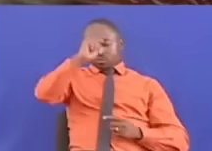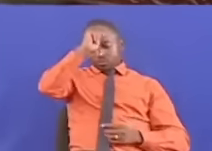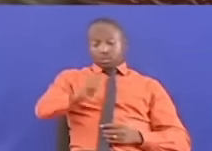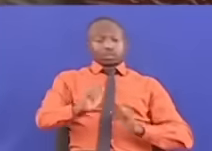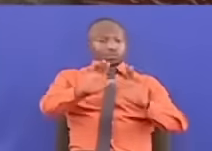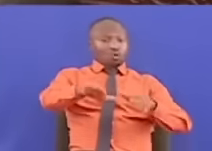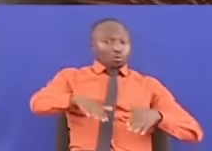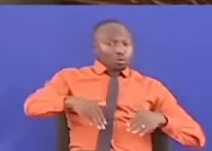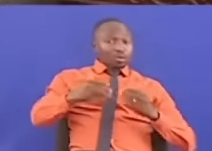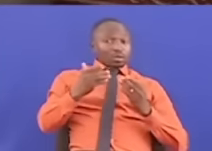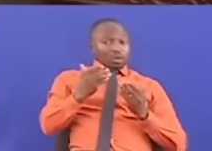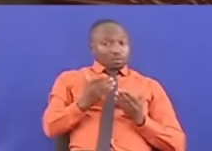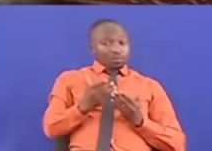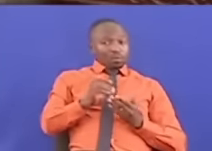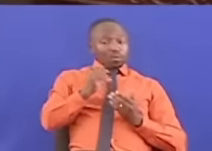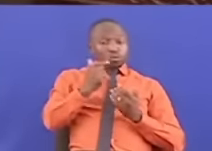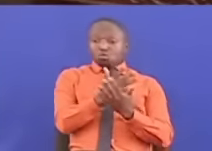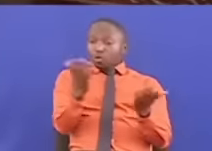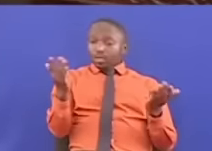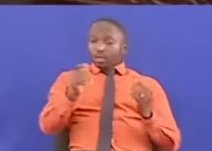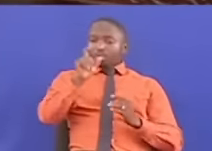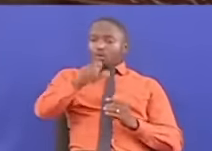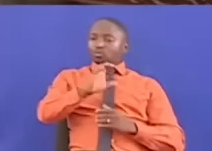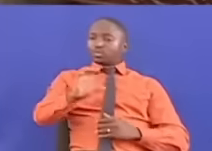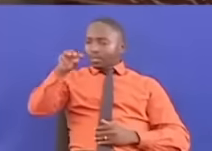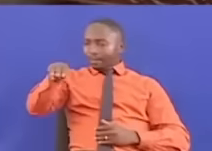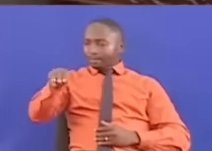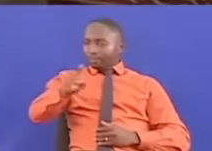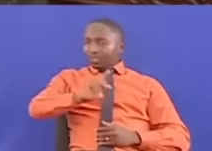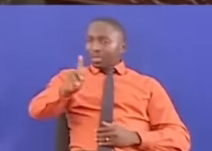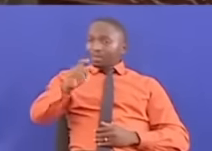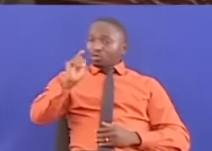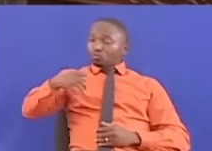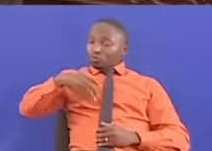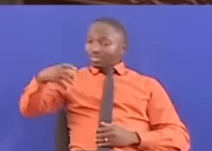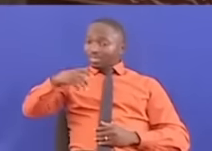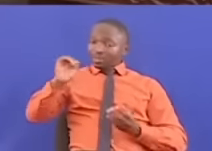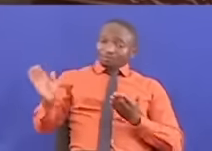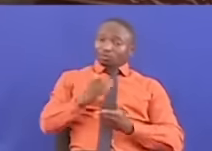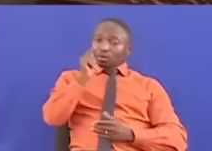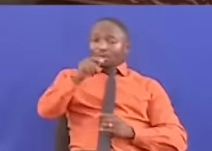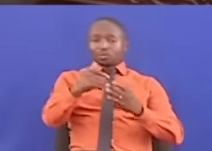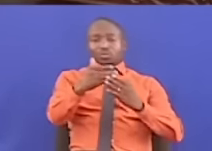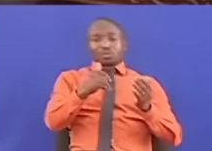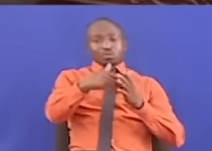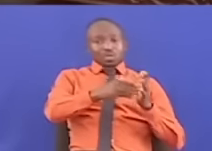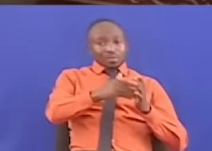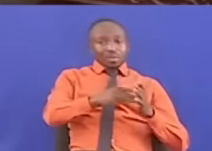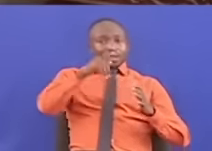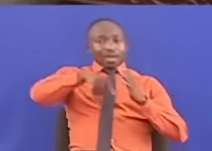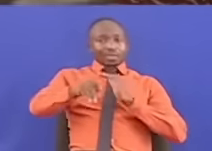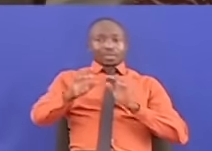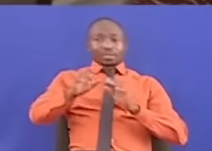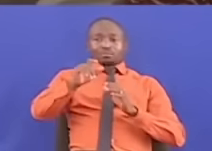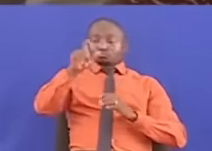wabe tena wengi hapa ni wa chama cha mapu karibu wote kama kuna waziri ataka pale kwa uzem ata kada wa